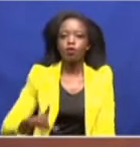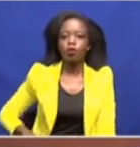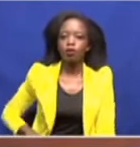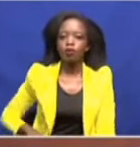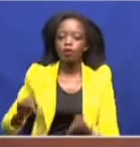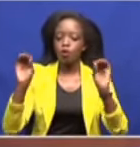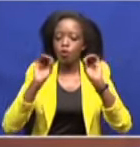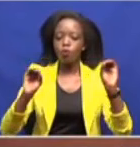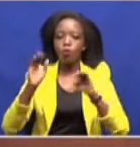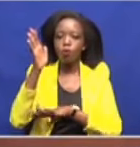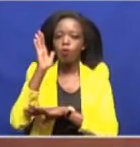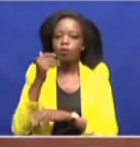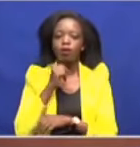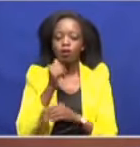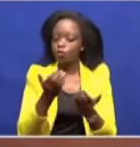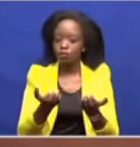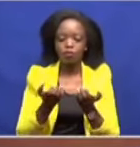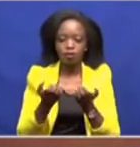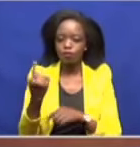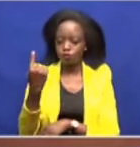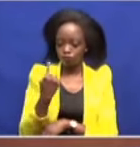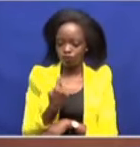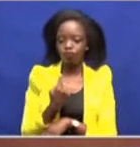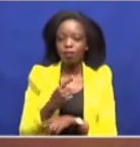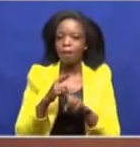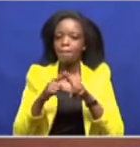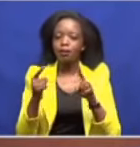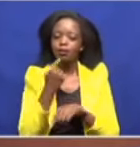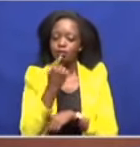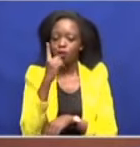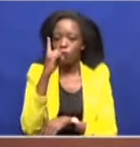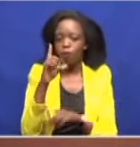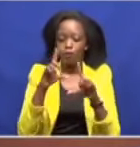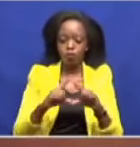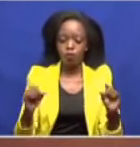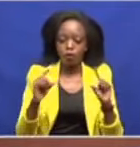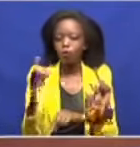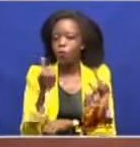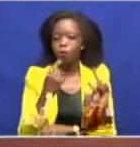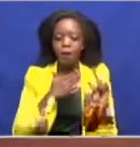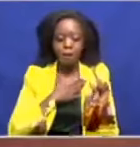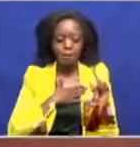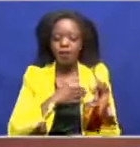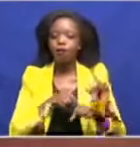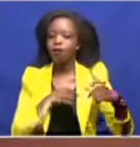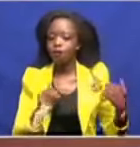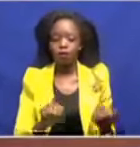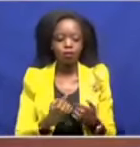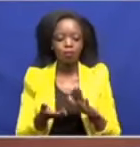Ee Bwana, sistahili ingie kwangu, lakini sema neno tu na roho yangu